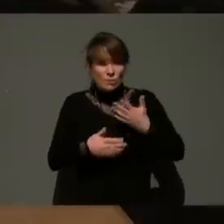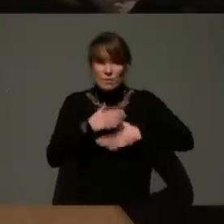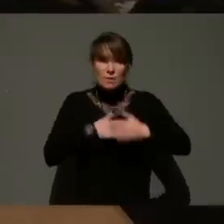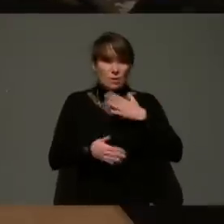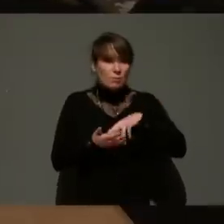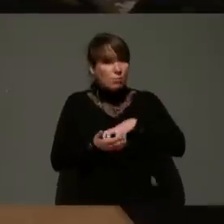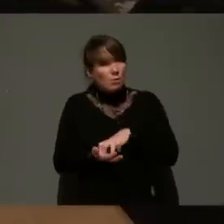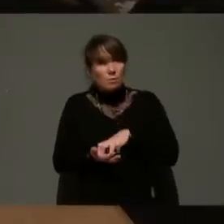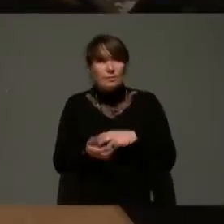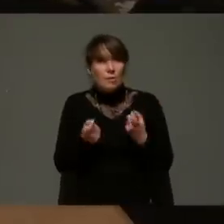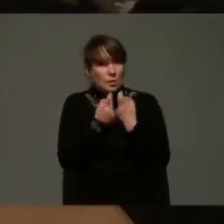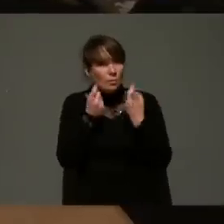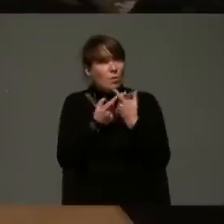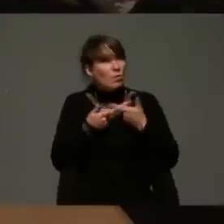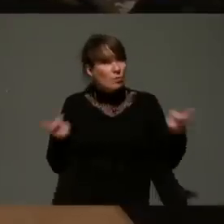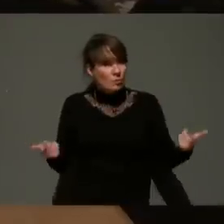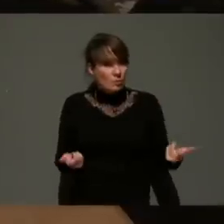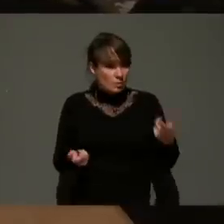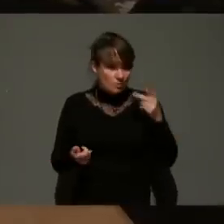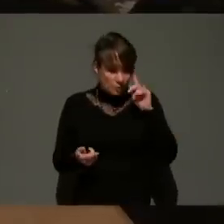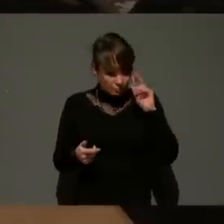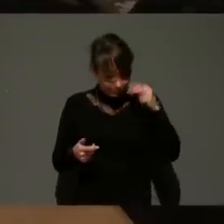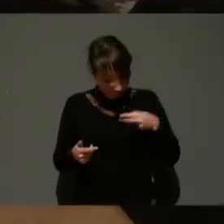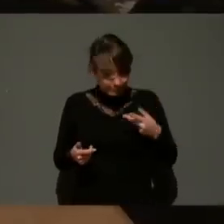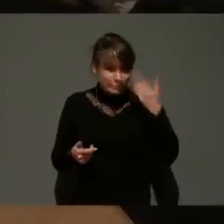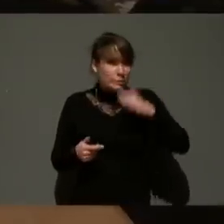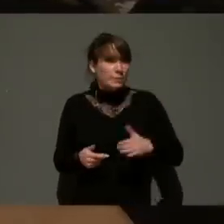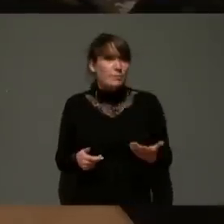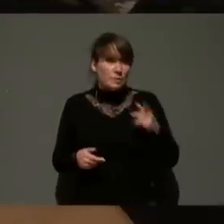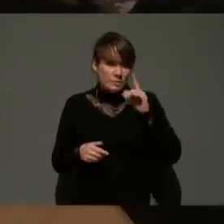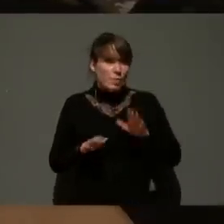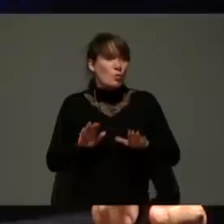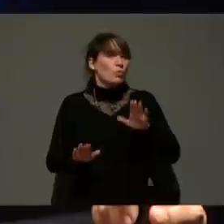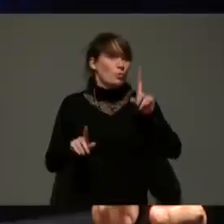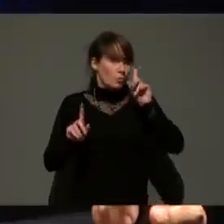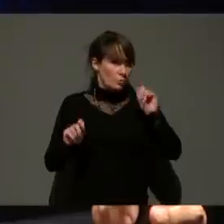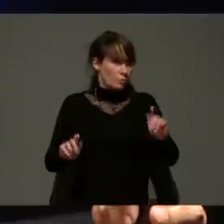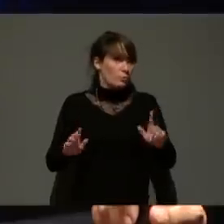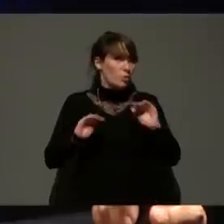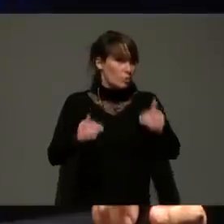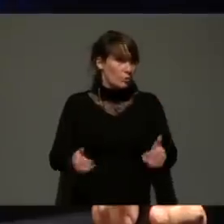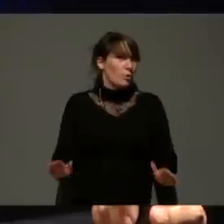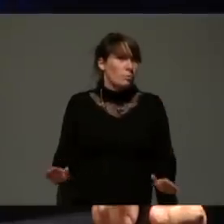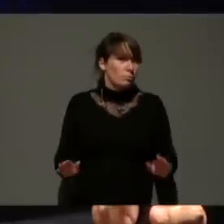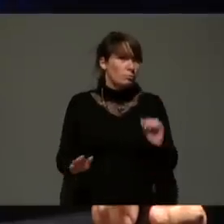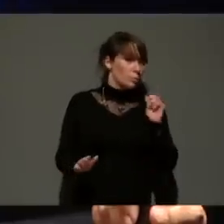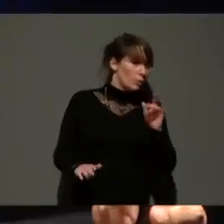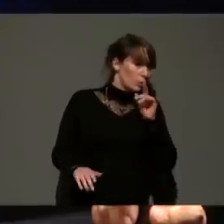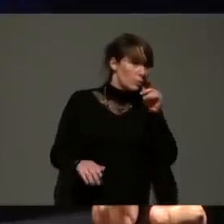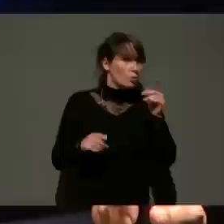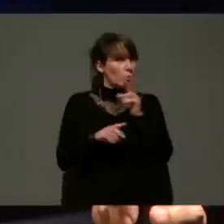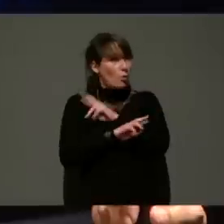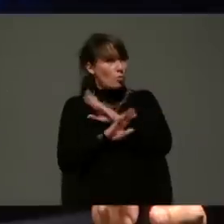à l'entraînement. Et donc là, du coup, là où maintenant je sais lever le pied et puis m'imposer quelques jours de repos, ça, je ne savais pas le